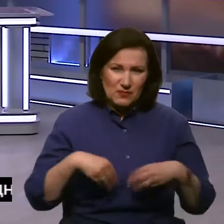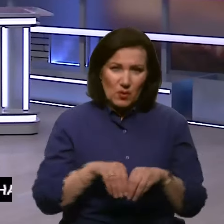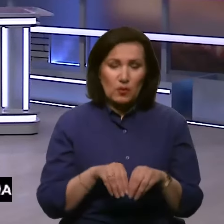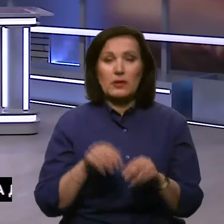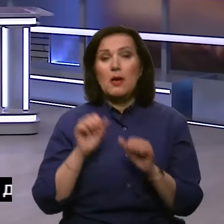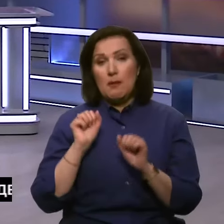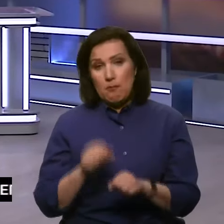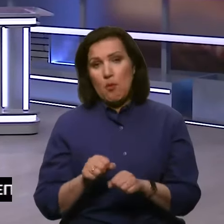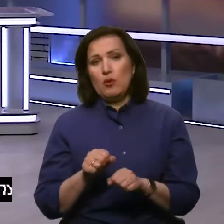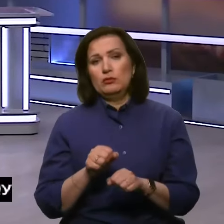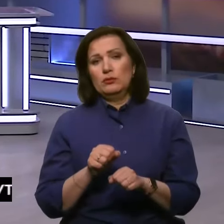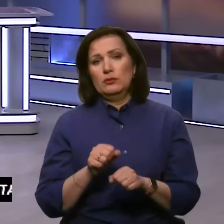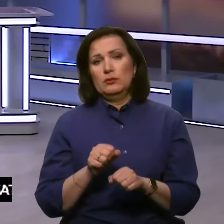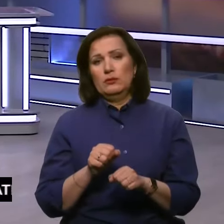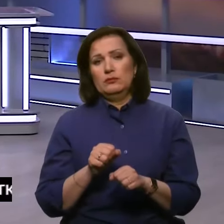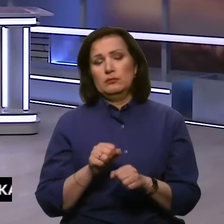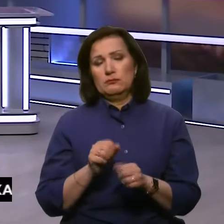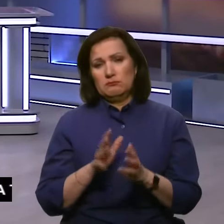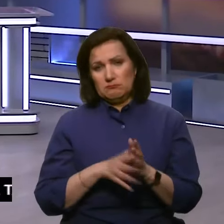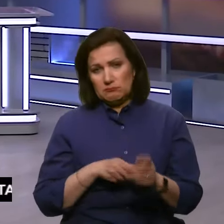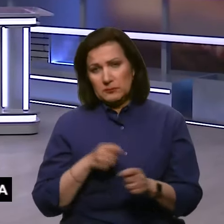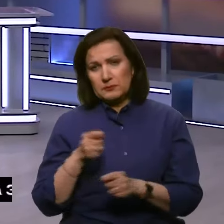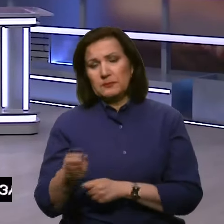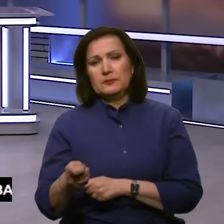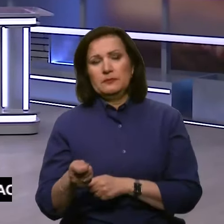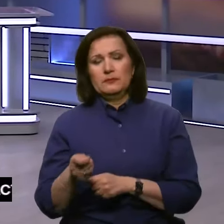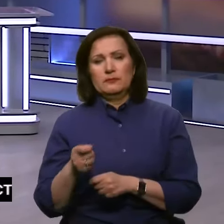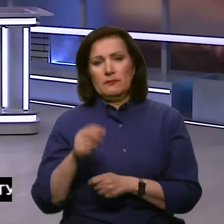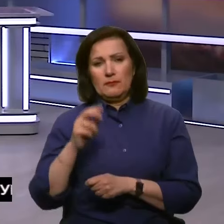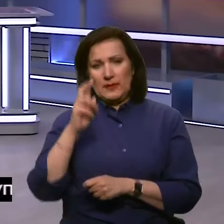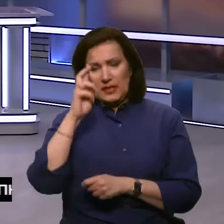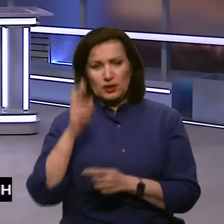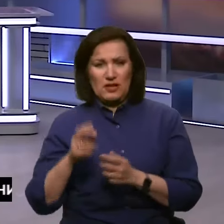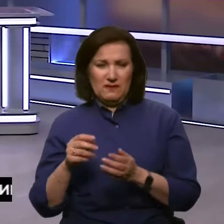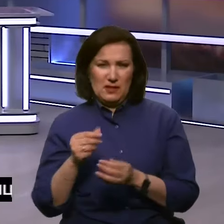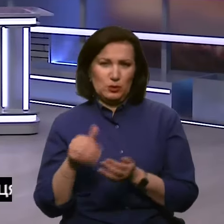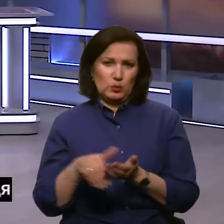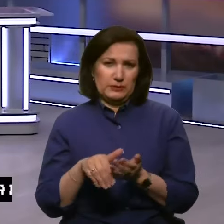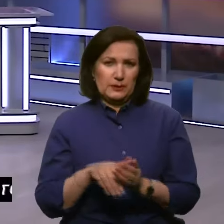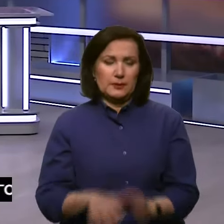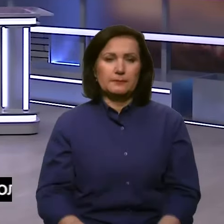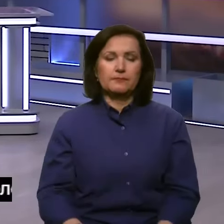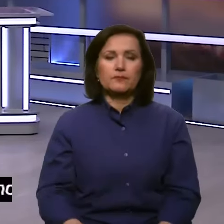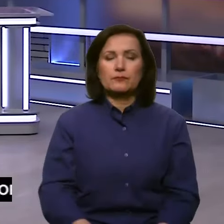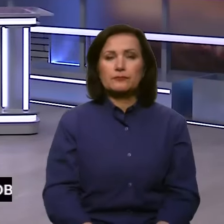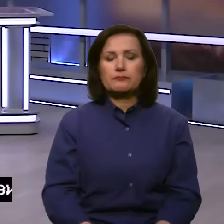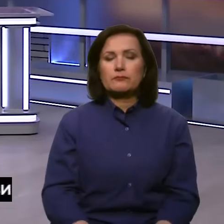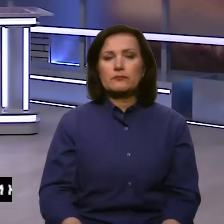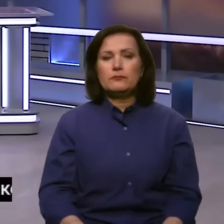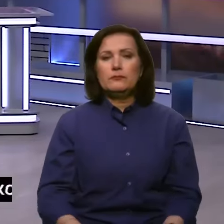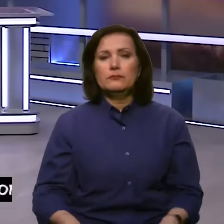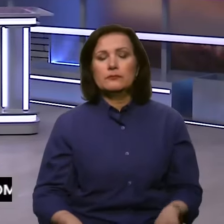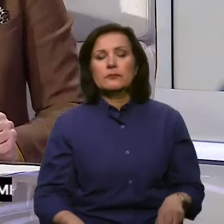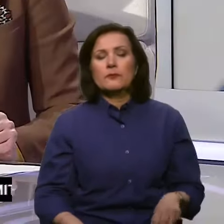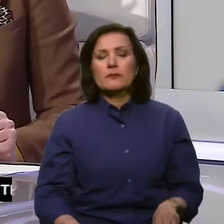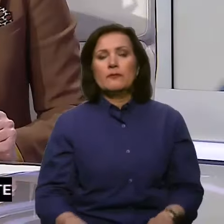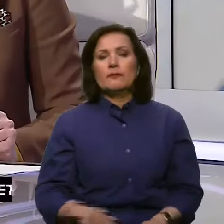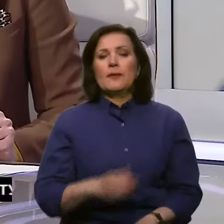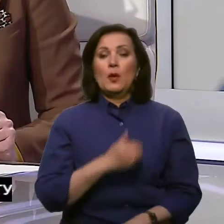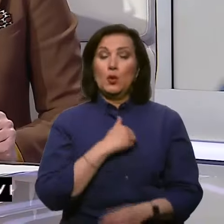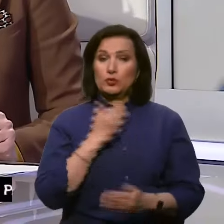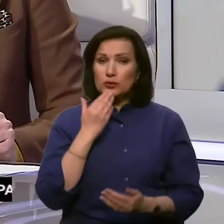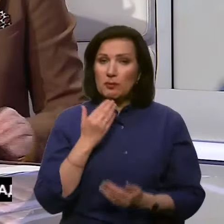вони могли бути поглинені і перекриті державною підтримкою. Пані Дарино, ще хочу запитати